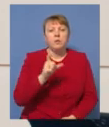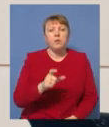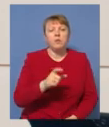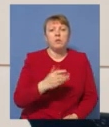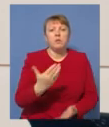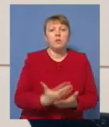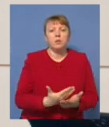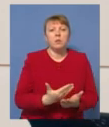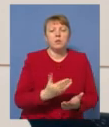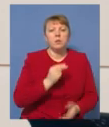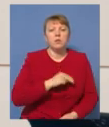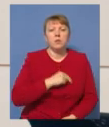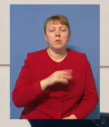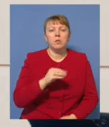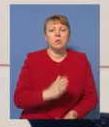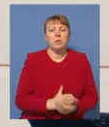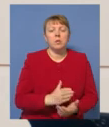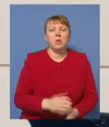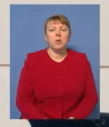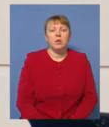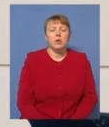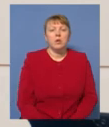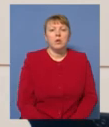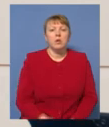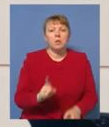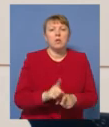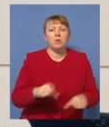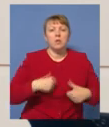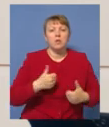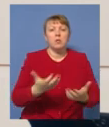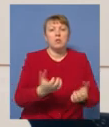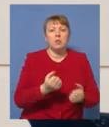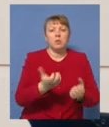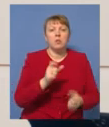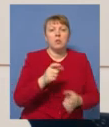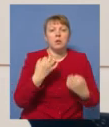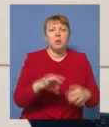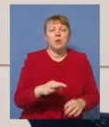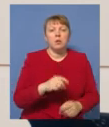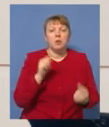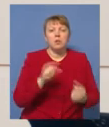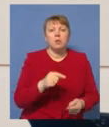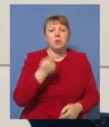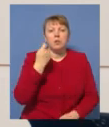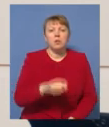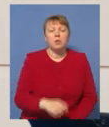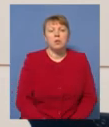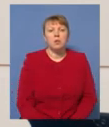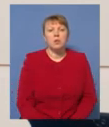графика, у нас определенный график существует, даже если люди приходят вне графика, мы всегда стараемся принять их. Никогда никому не отказываем.